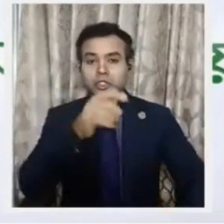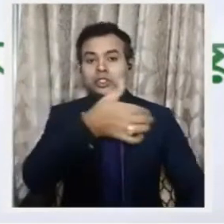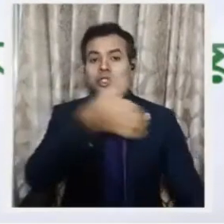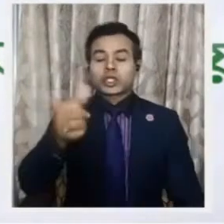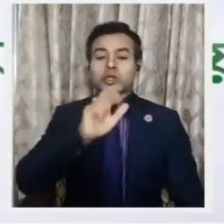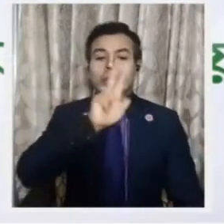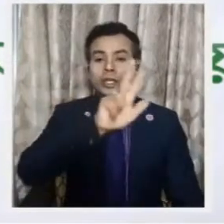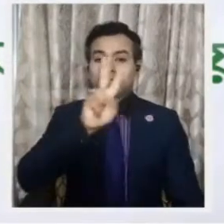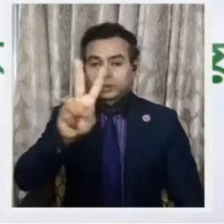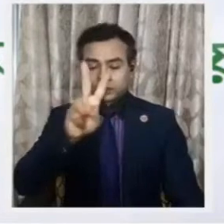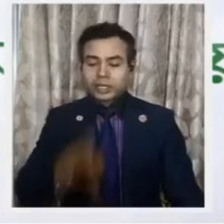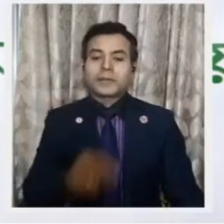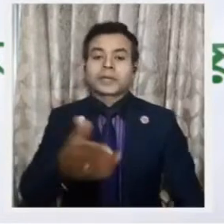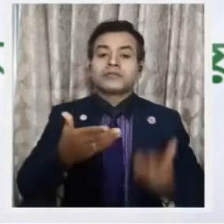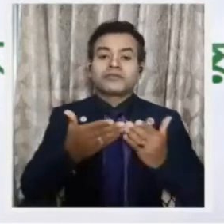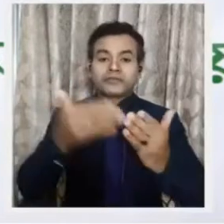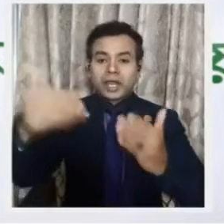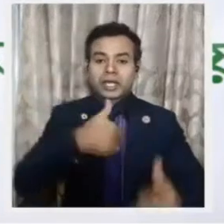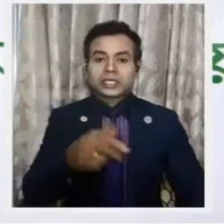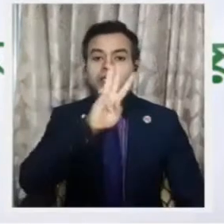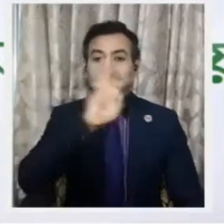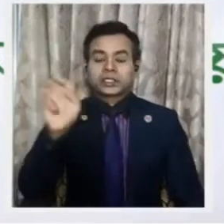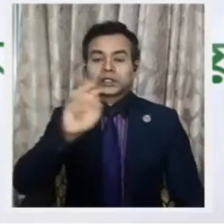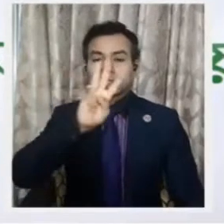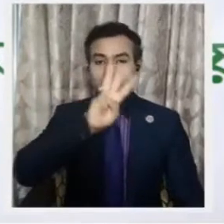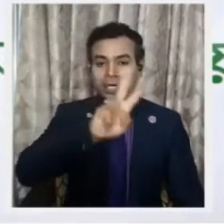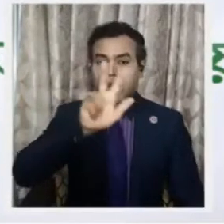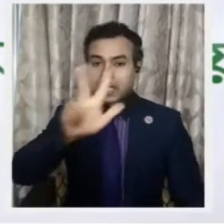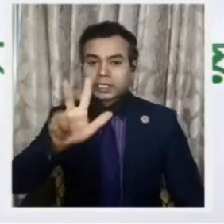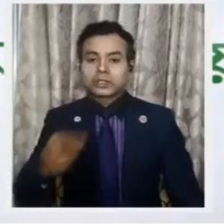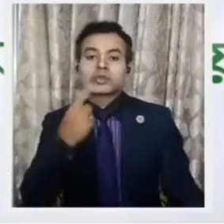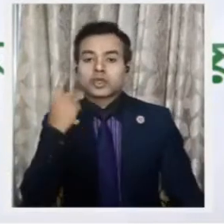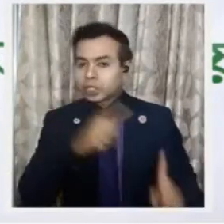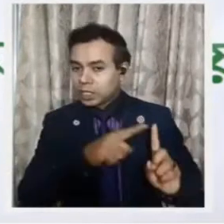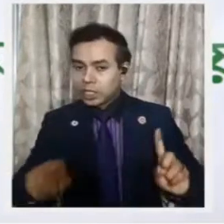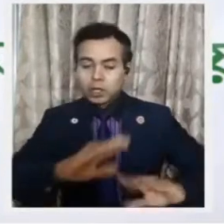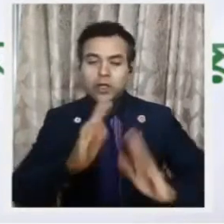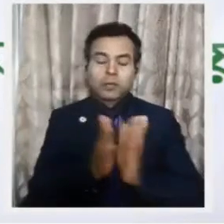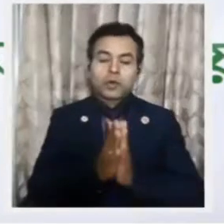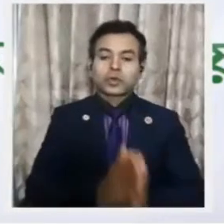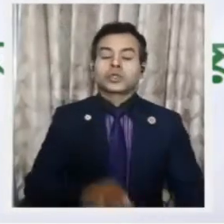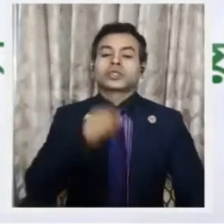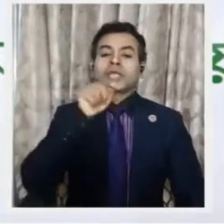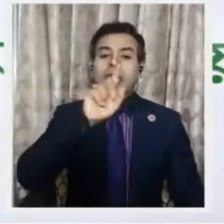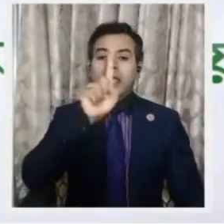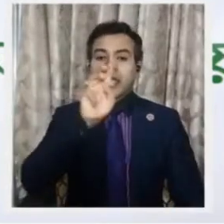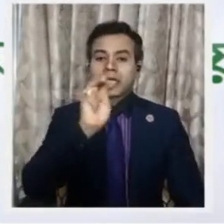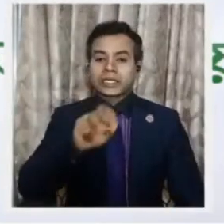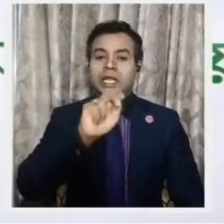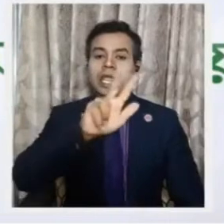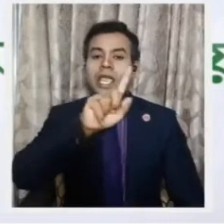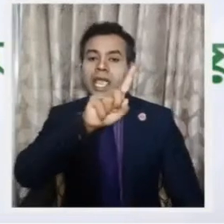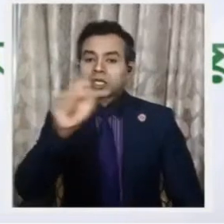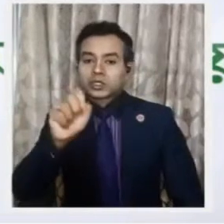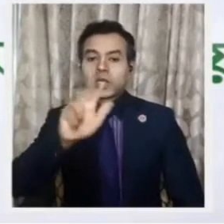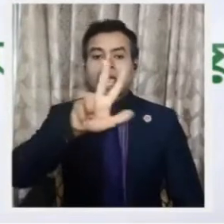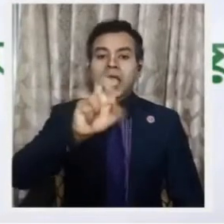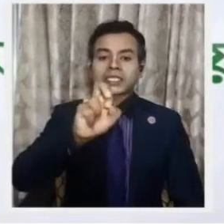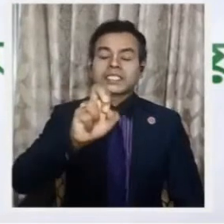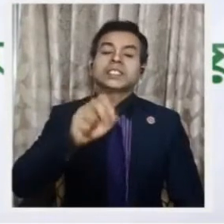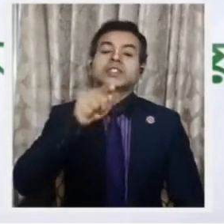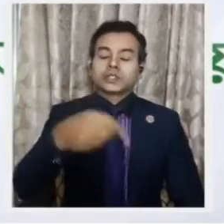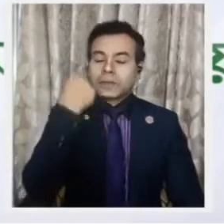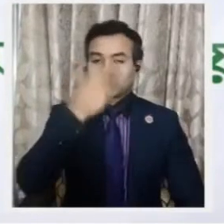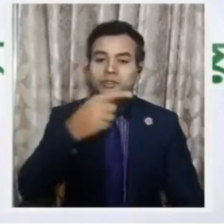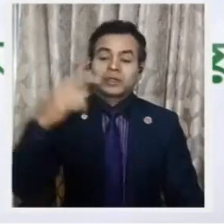স্ক্রিনিং কার্যক্রম বিমানবন্দরে 260 জন 24 ঘন্টায়, স্থলবন্দরে 682 জন এবং সমুদ্রবন্দরে